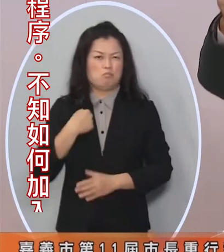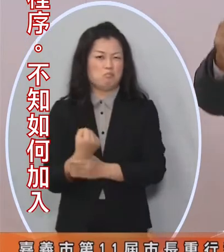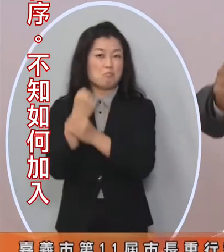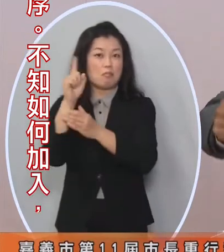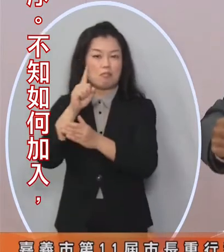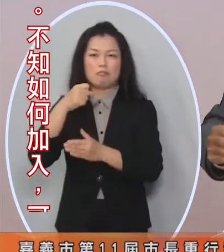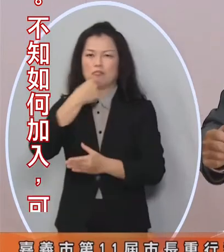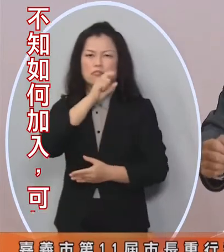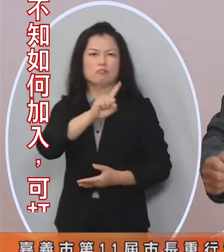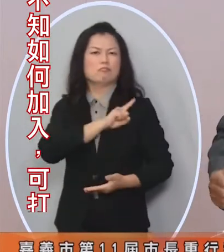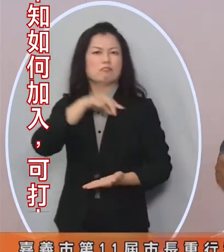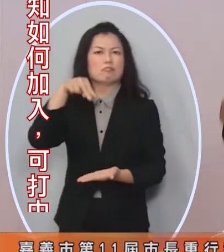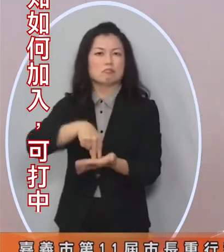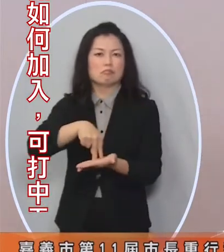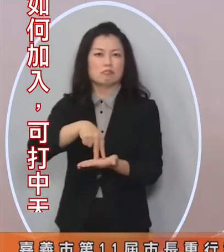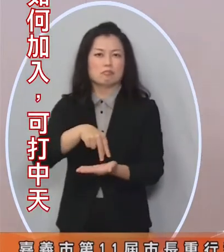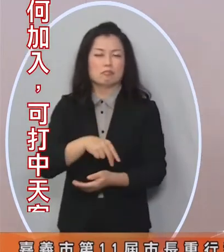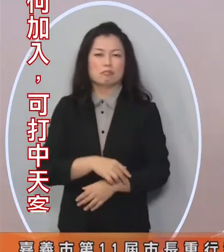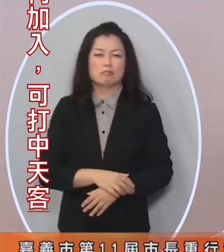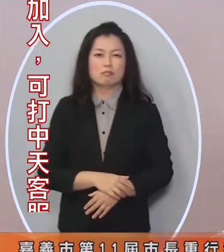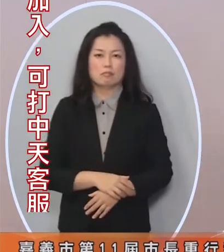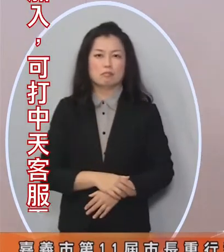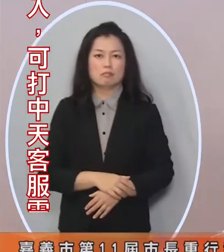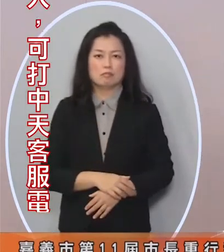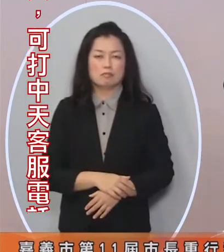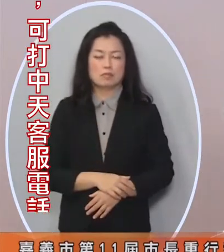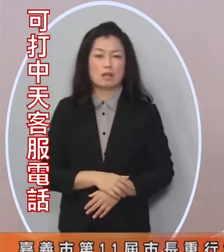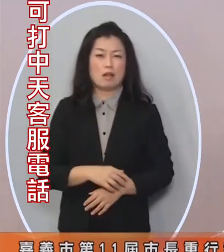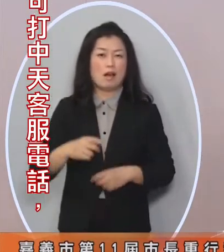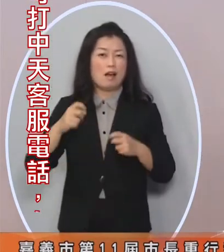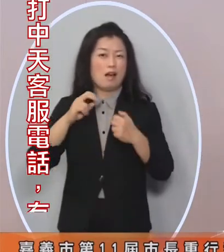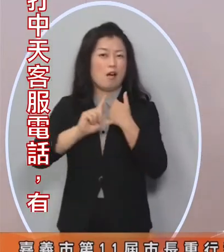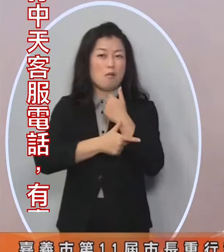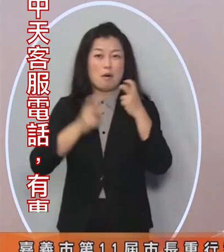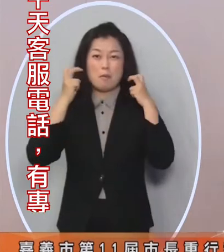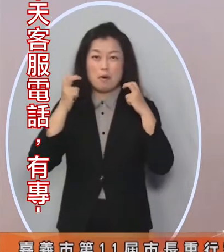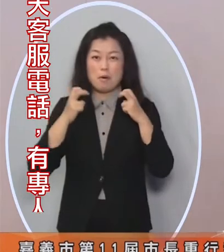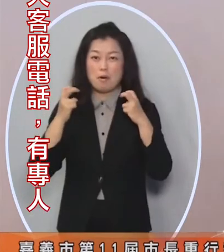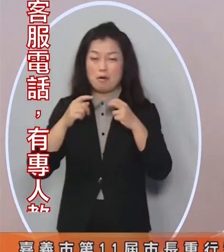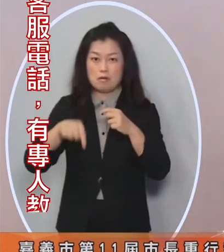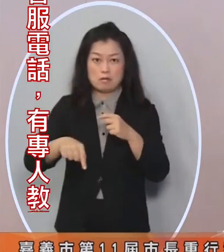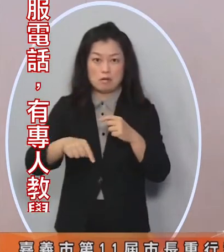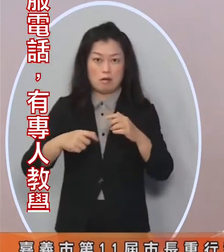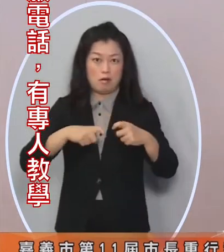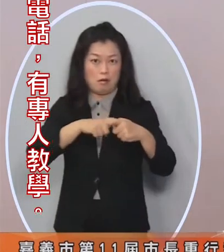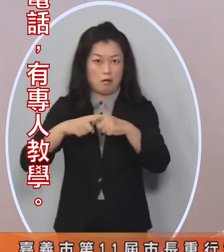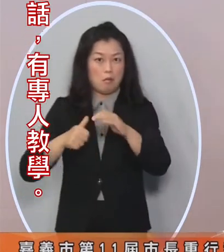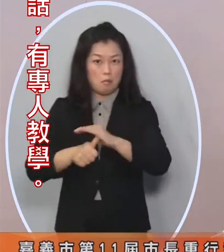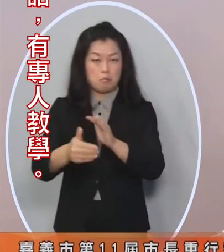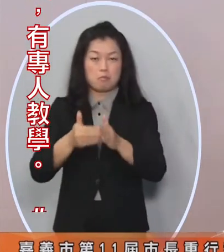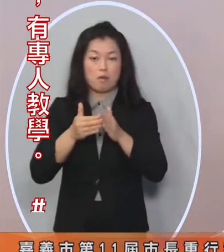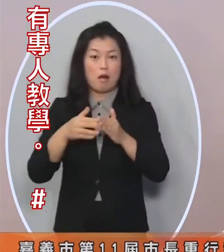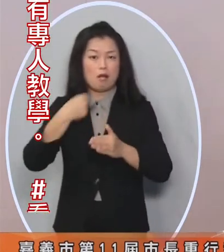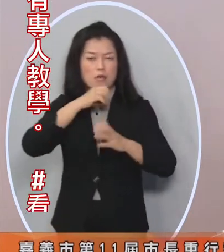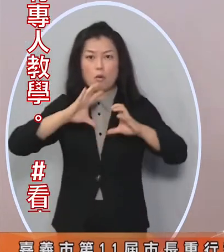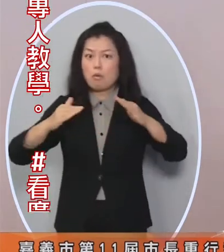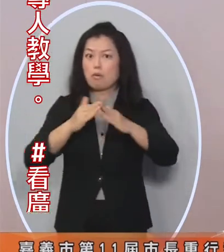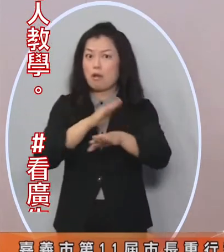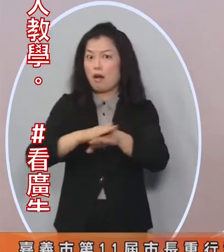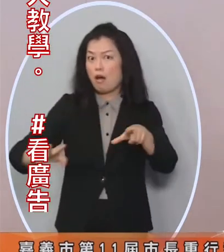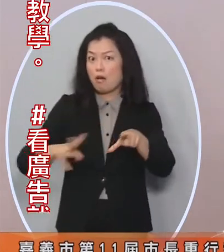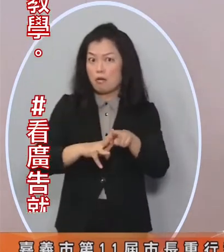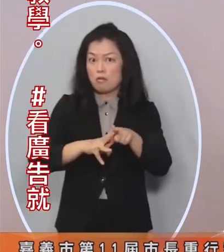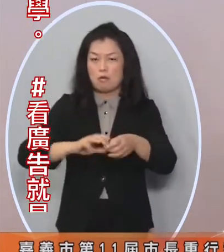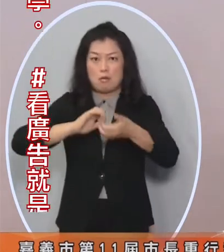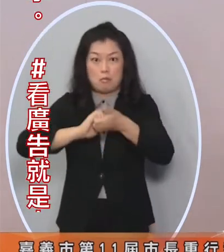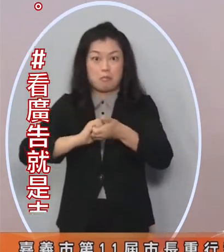立，吼、哦。证明主权路人，吼、哦！台湾的国家安全一定